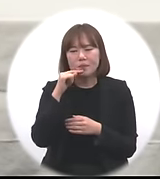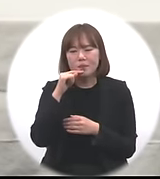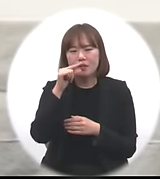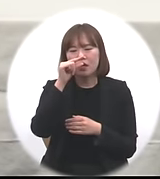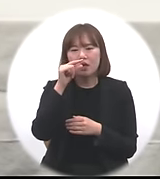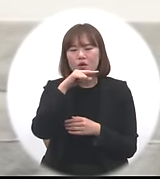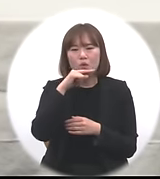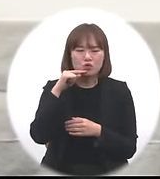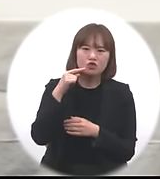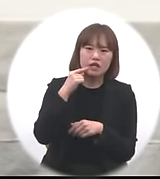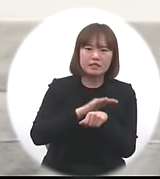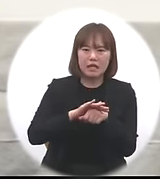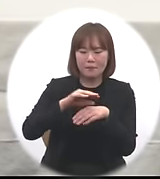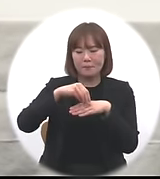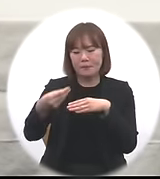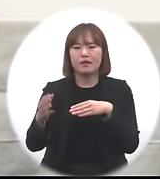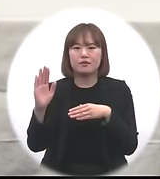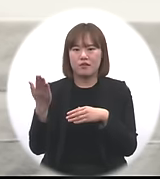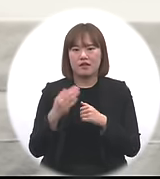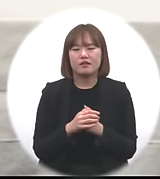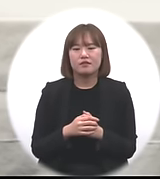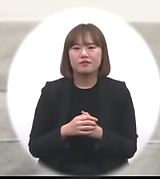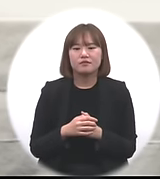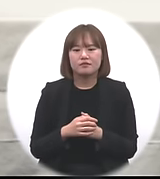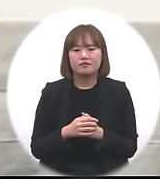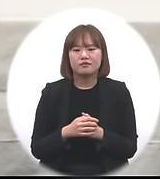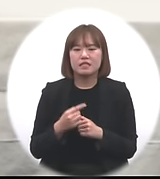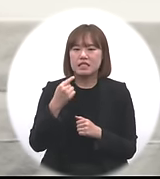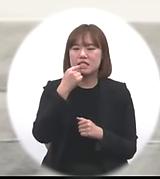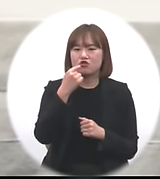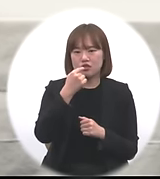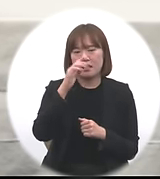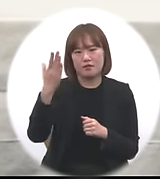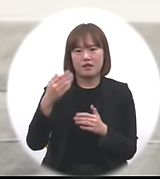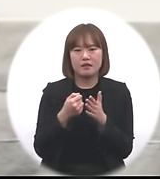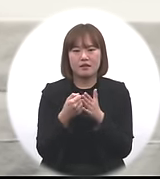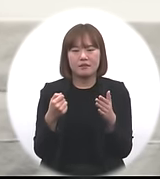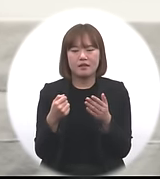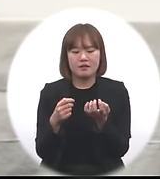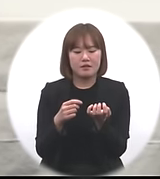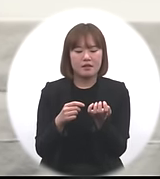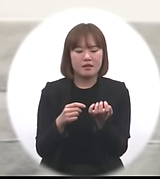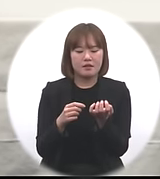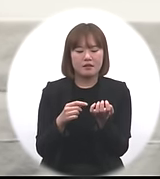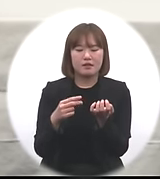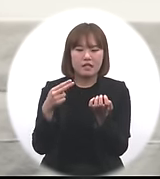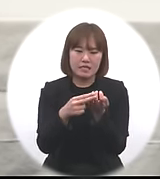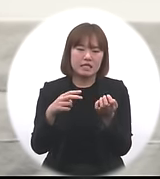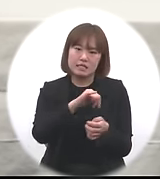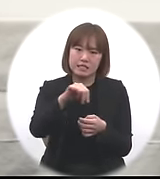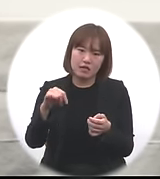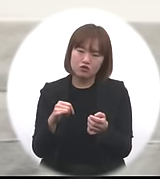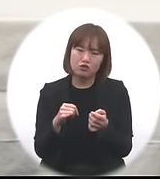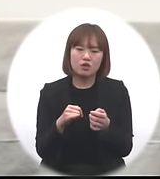막히게 빠지거든요. 칫솔질은 음식물 찌꺼기를 빼는 도구가 아니에요. 그건 우리가 이쑤시개라고 부릅니다. 칫솔질은 치아